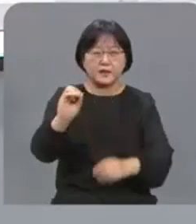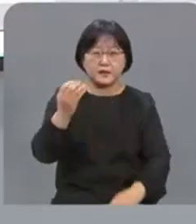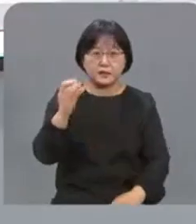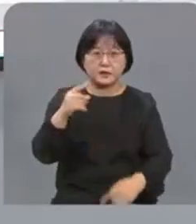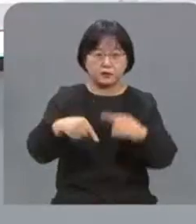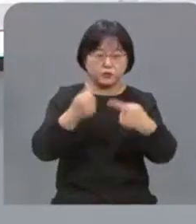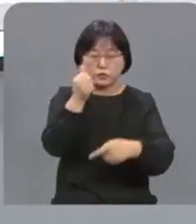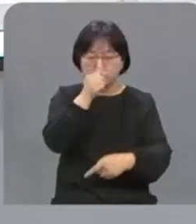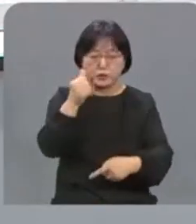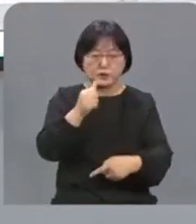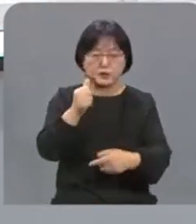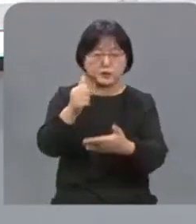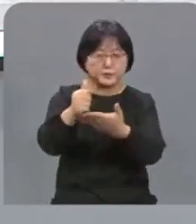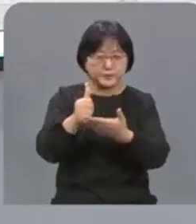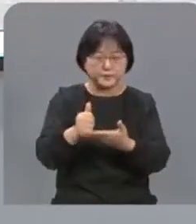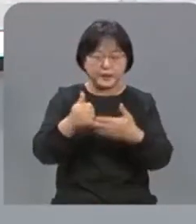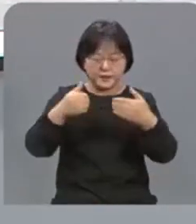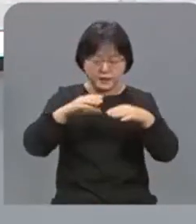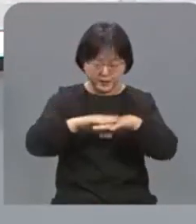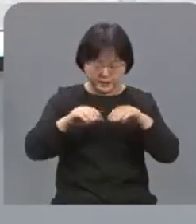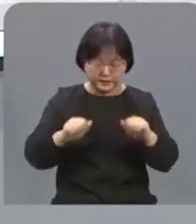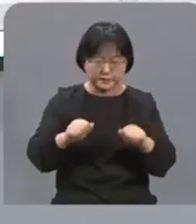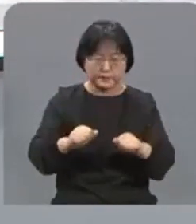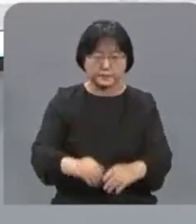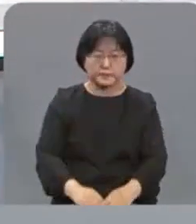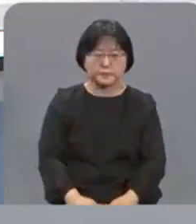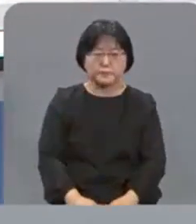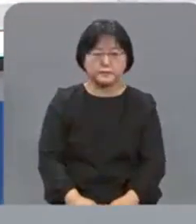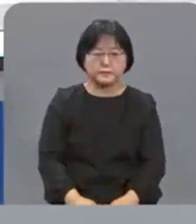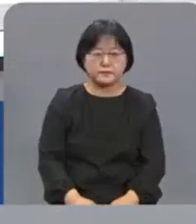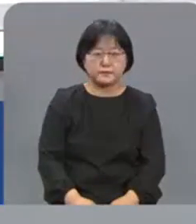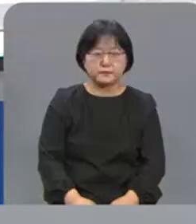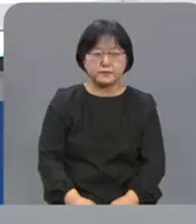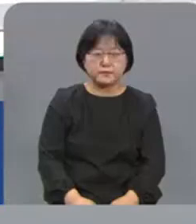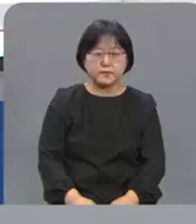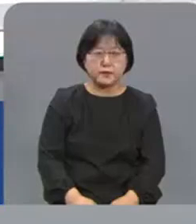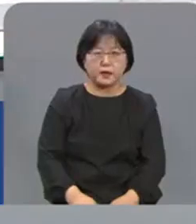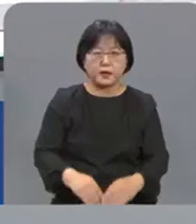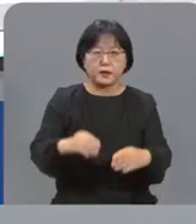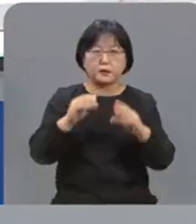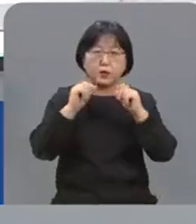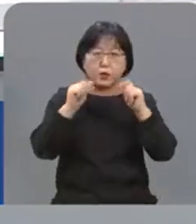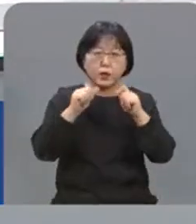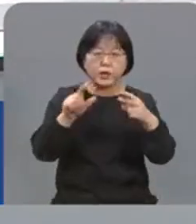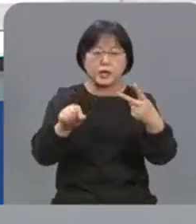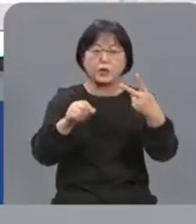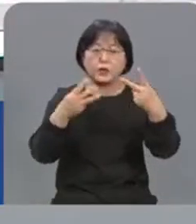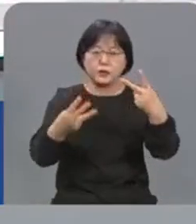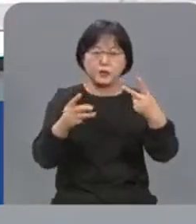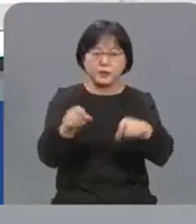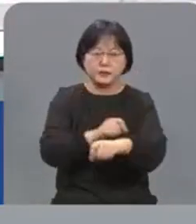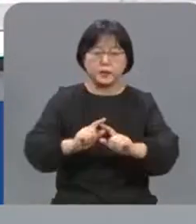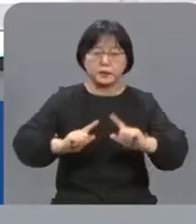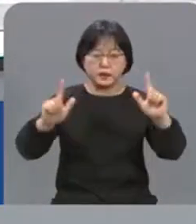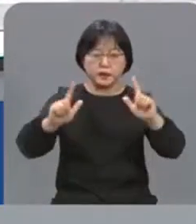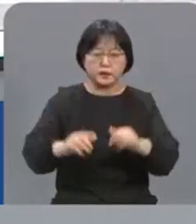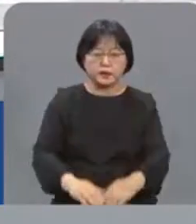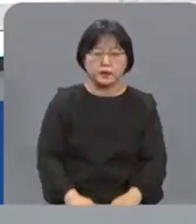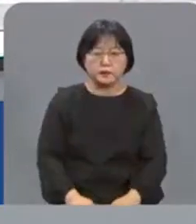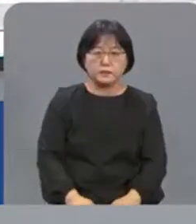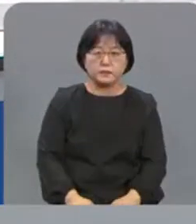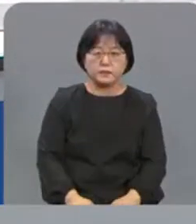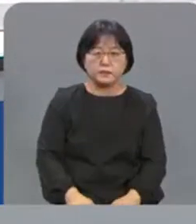수어 통역사님 모셨습니다. 안녕하세요. 안녕하세요. 네. 돌아오는 토요일 2월 3일이 좀 특별한 날이라고요.